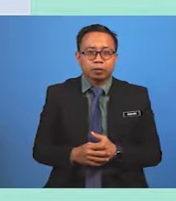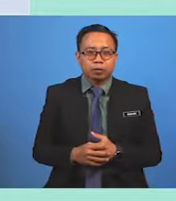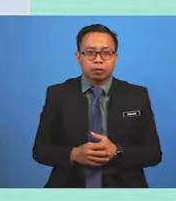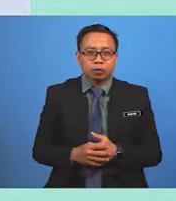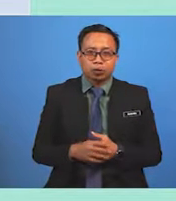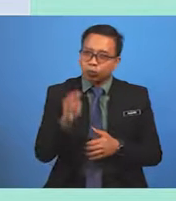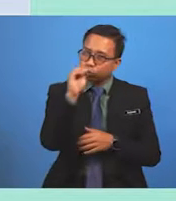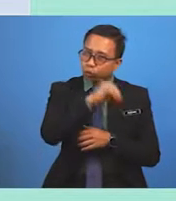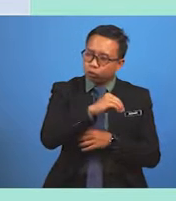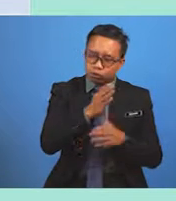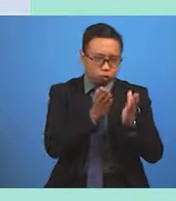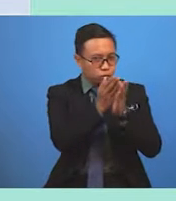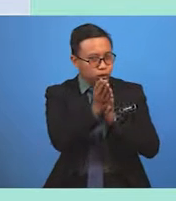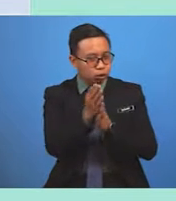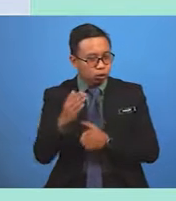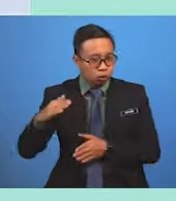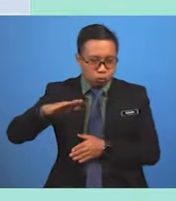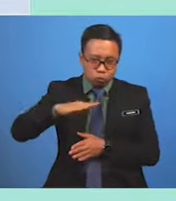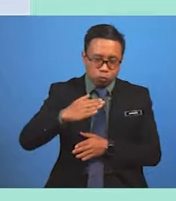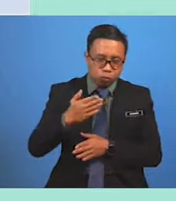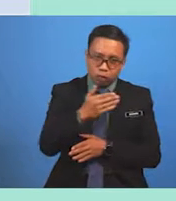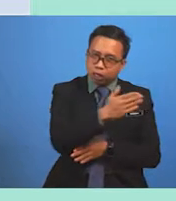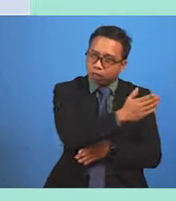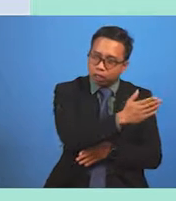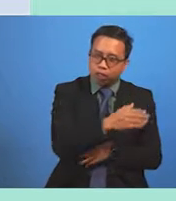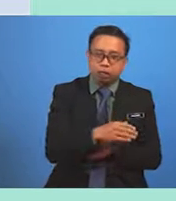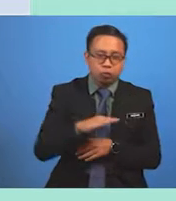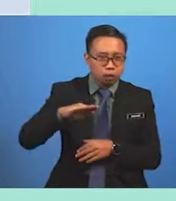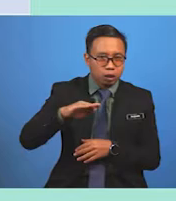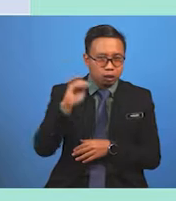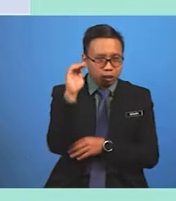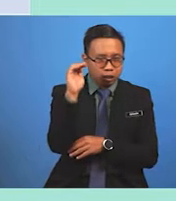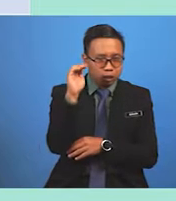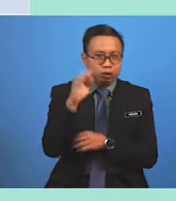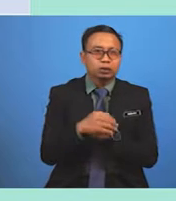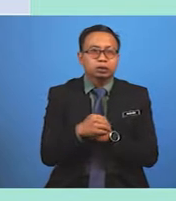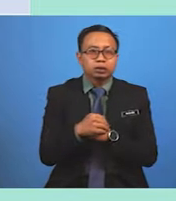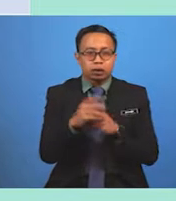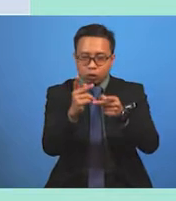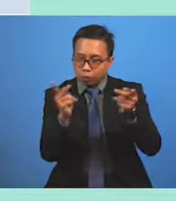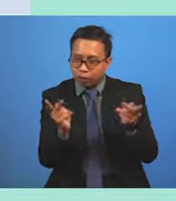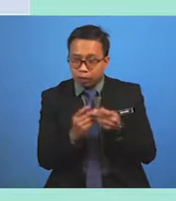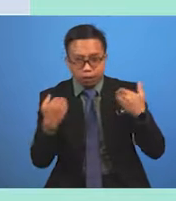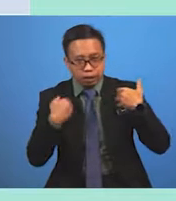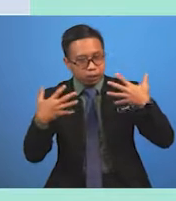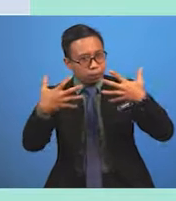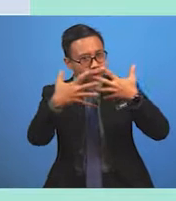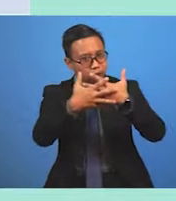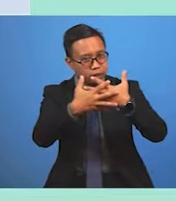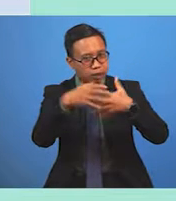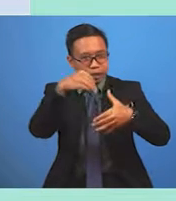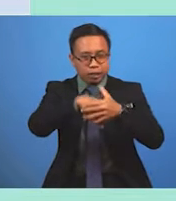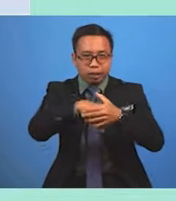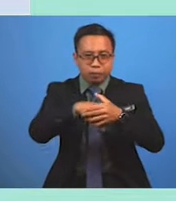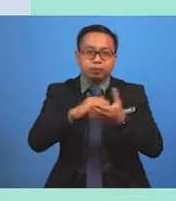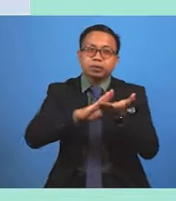Musuh seterusnya ialah ular. Kaedah untuk mencegahnya, kawasan kolam berpagar dan berada dalam